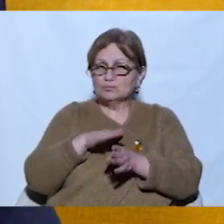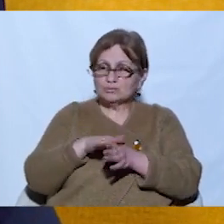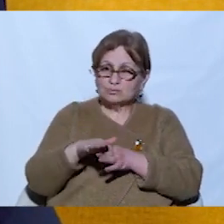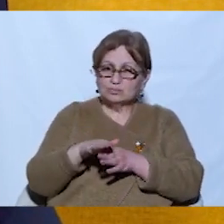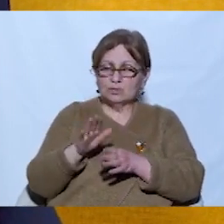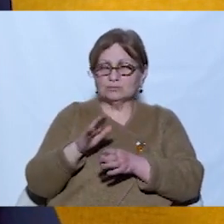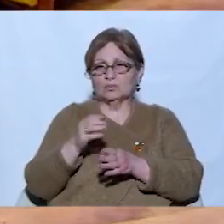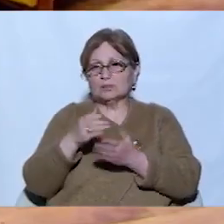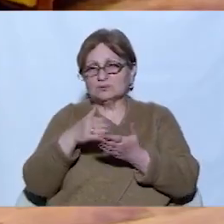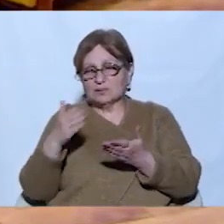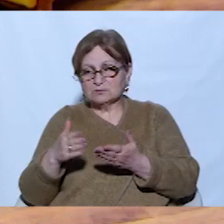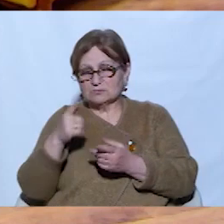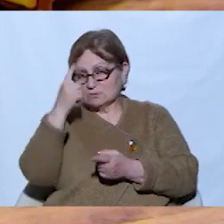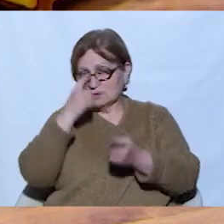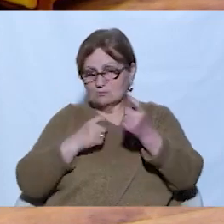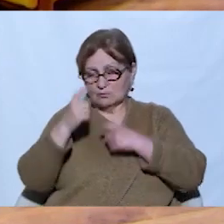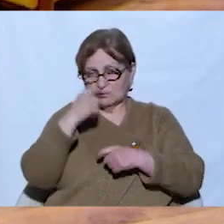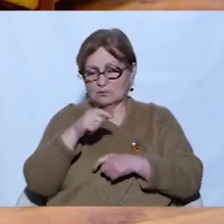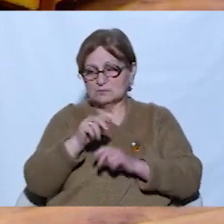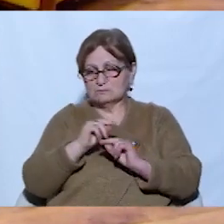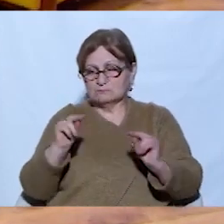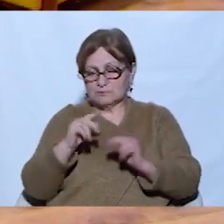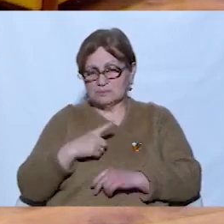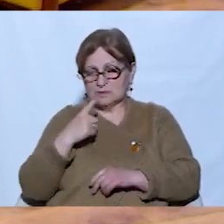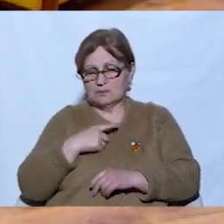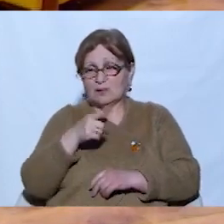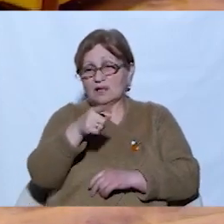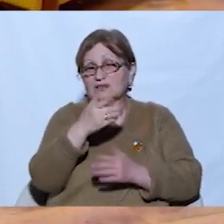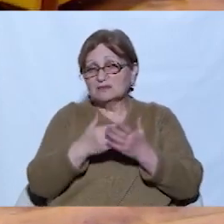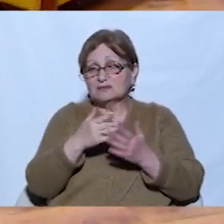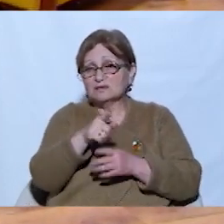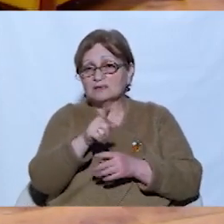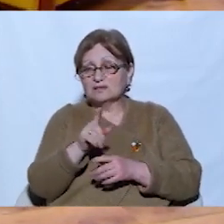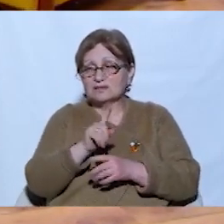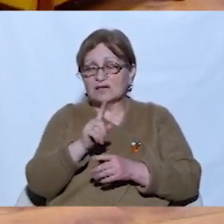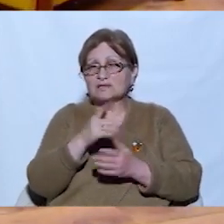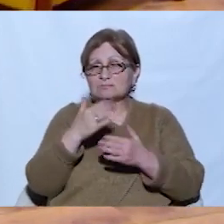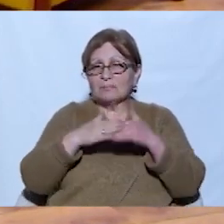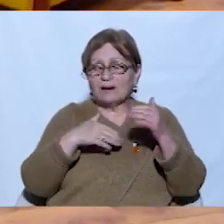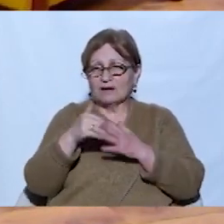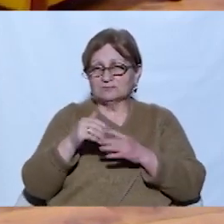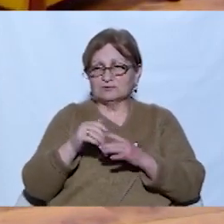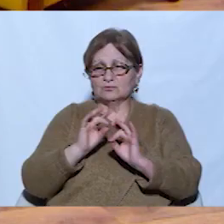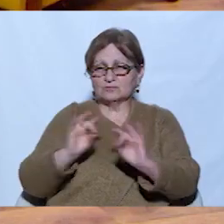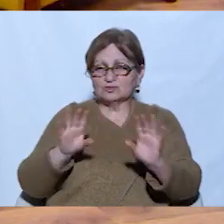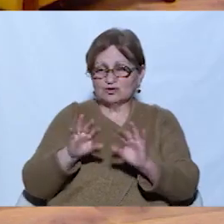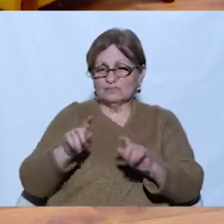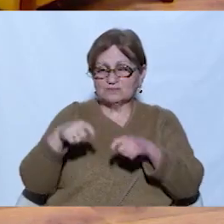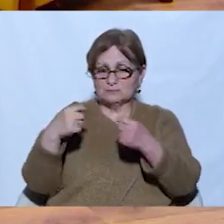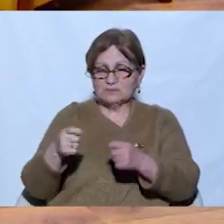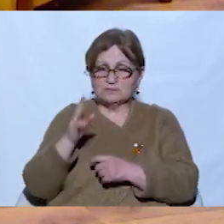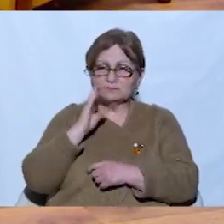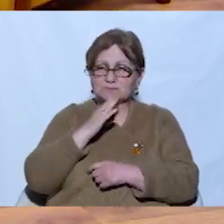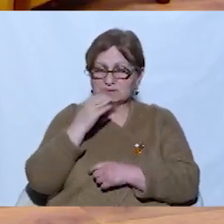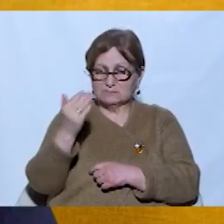ძალიან მნიშვნელოვანია, რომ ვიყოთ სრულად თუ არა ნაწილობრივ ინფორმირებულები მაინც სპეციალისტების მხრიდან და თქვენ როგორც სპეციალისტი რა